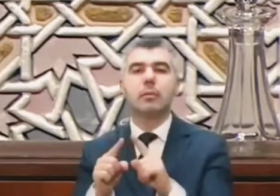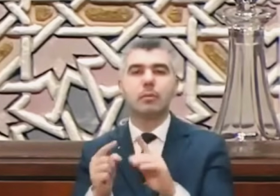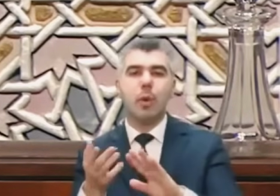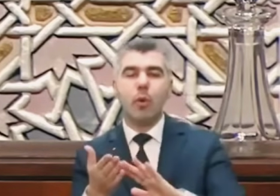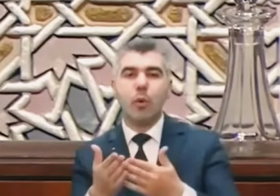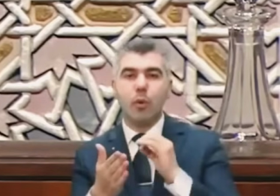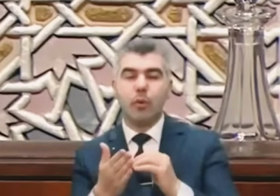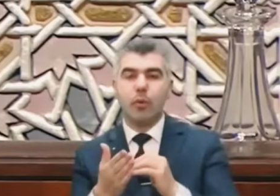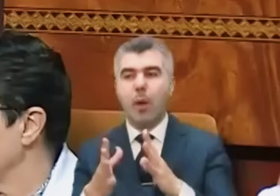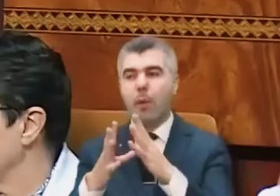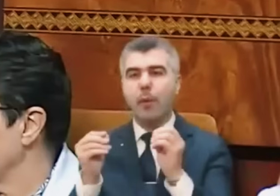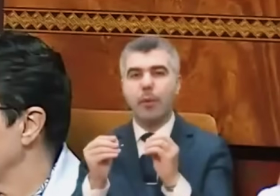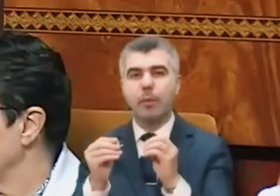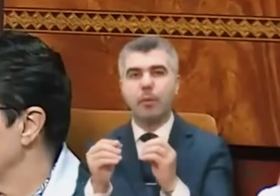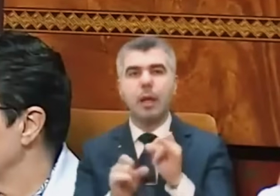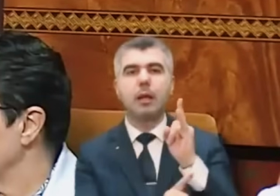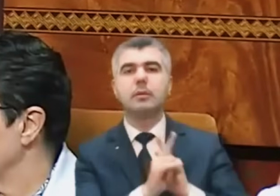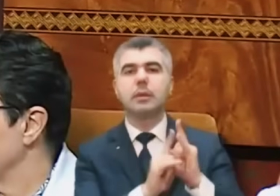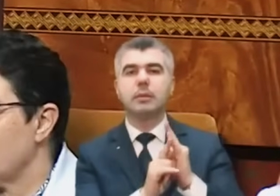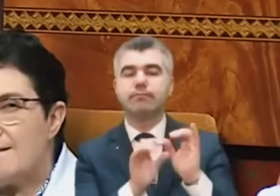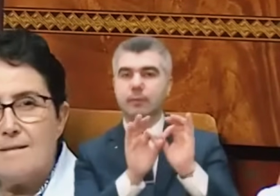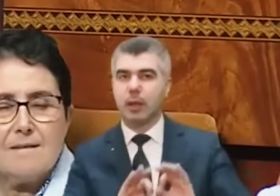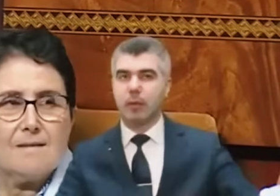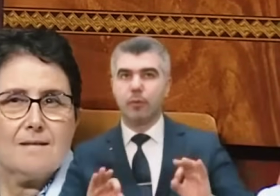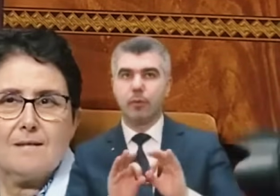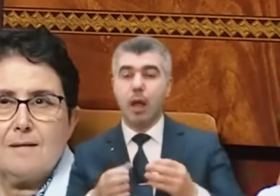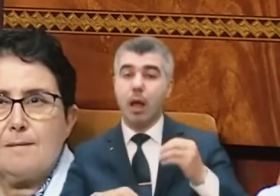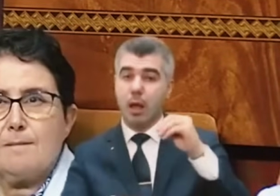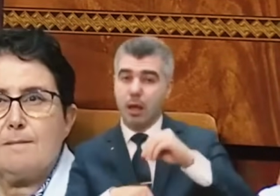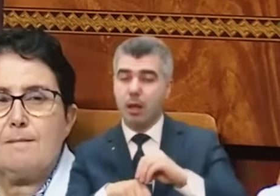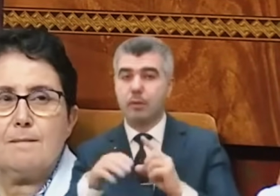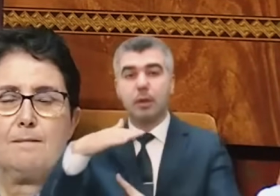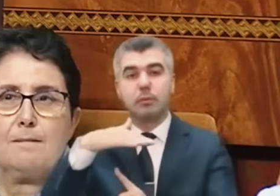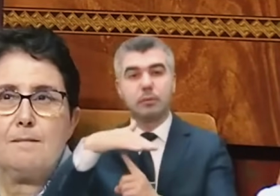الذي افتقدناه طيلة الفترة الماضية، نجدد